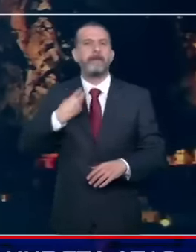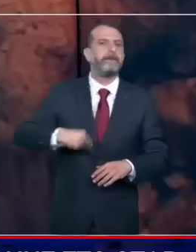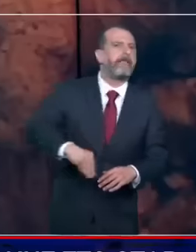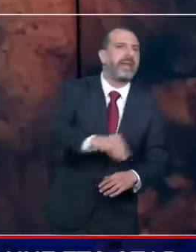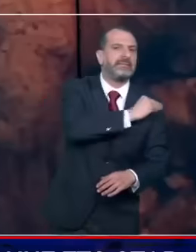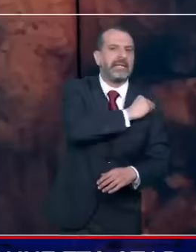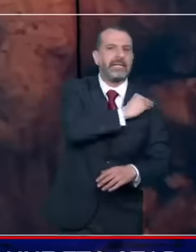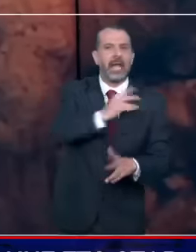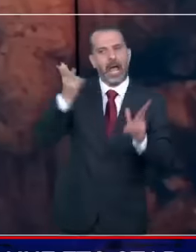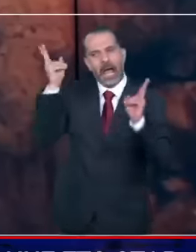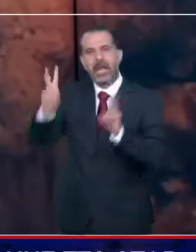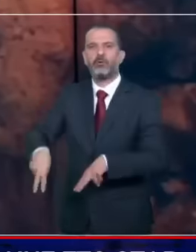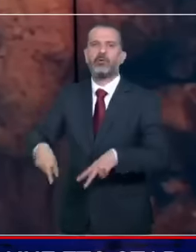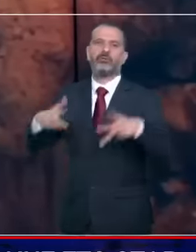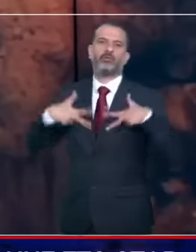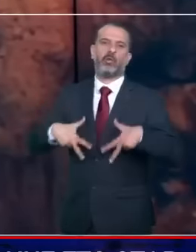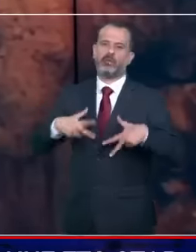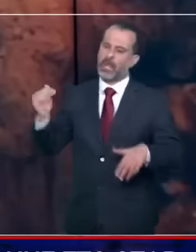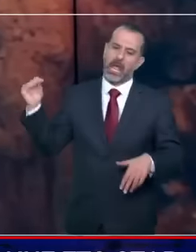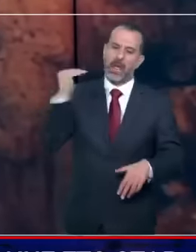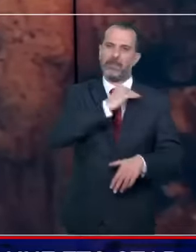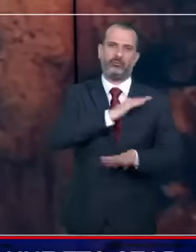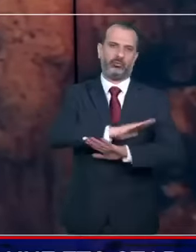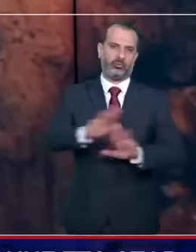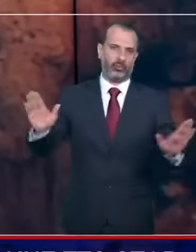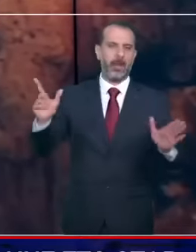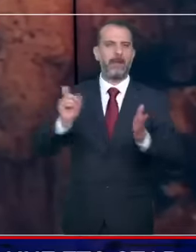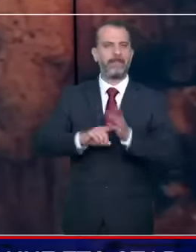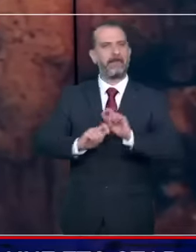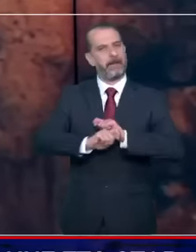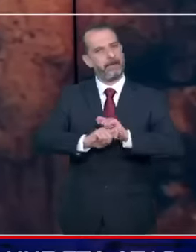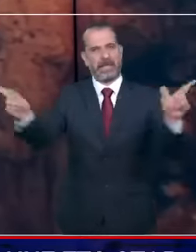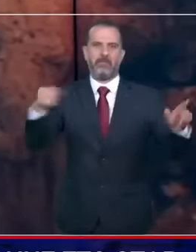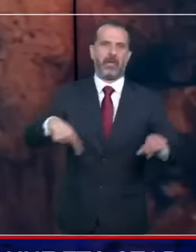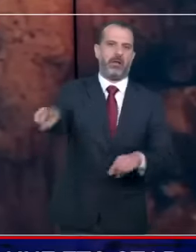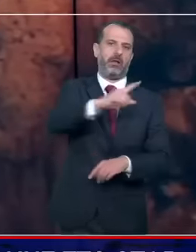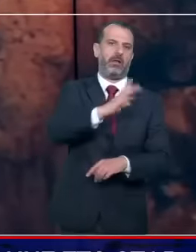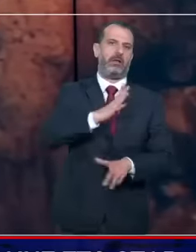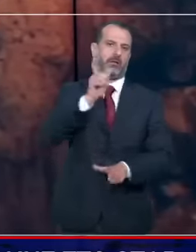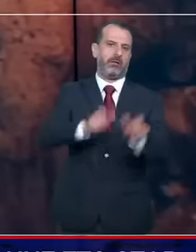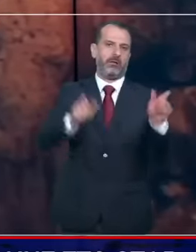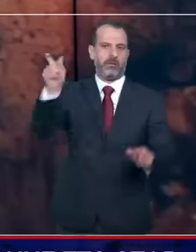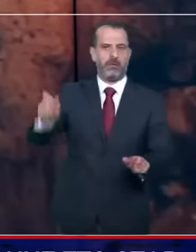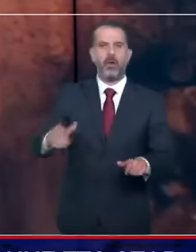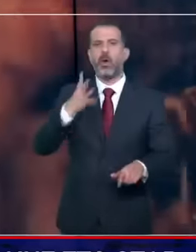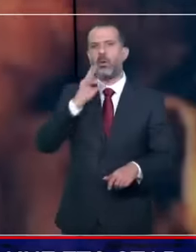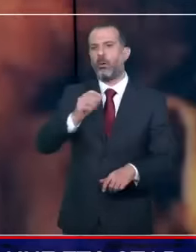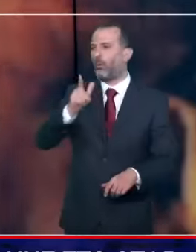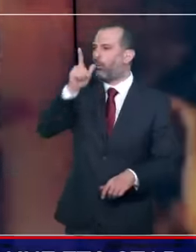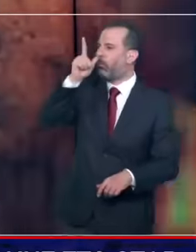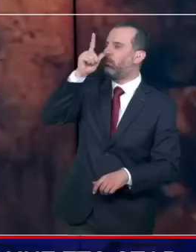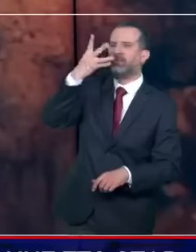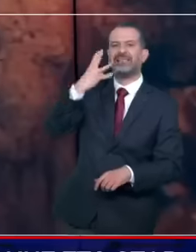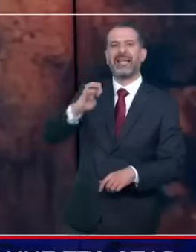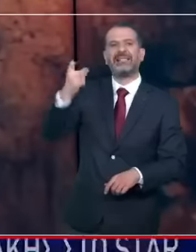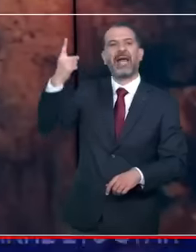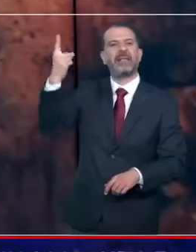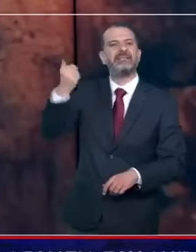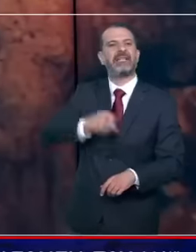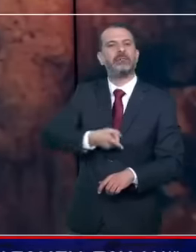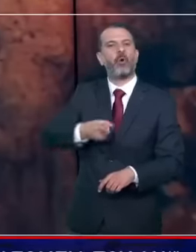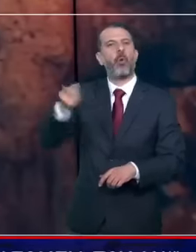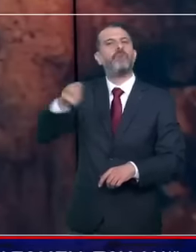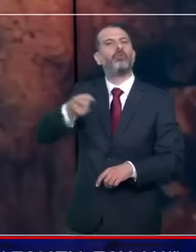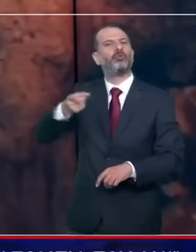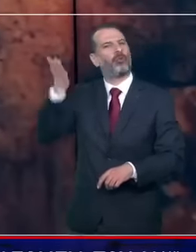άμεσα. Μαζί με όλα αυτά πρέπει και ο ελληνικός λαός να στείλει ένα μήνυμα για την αλαζονία του 41%. Γιατί αυτό το